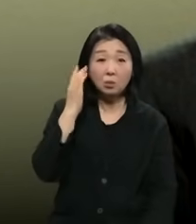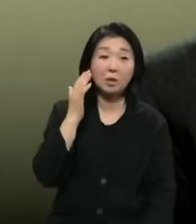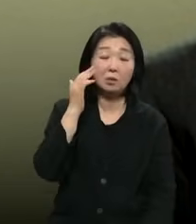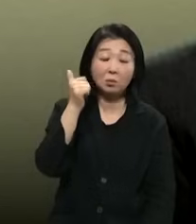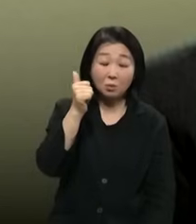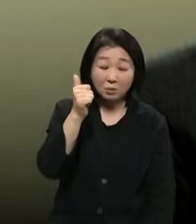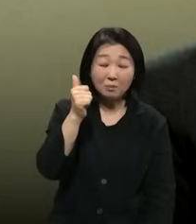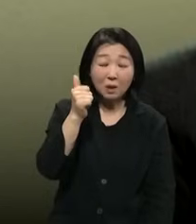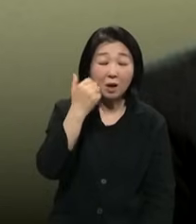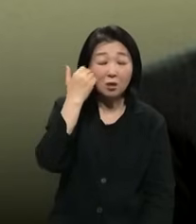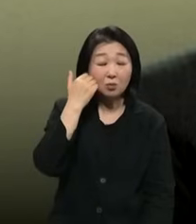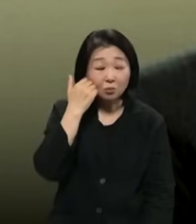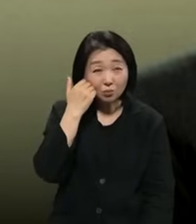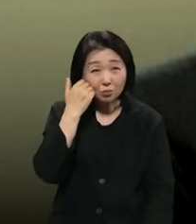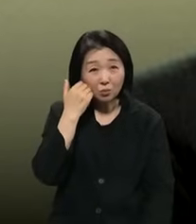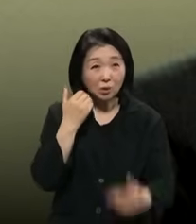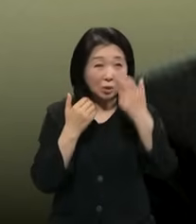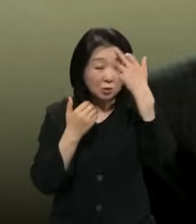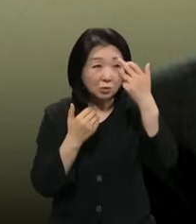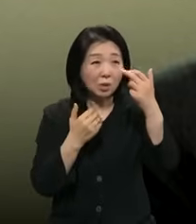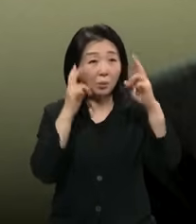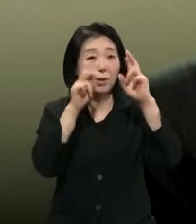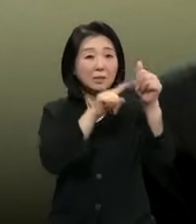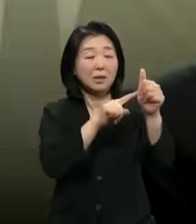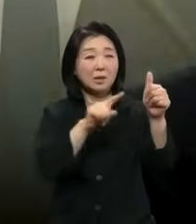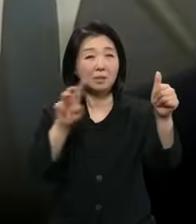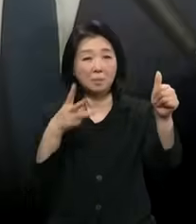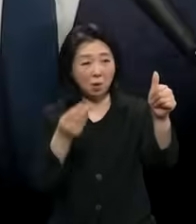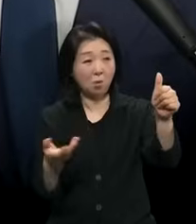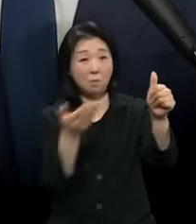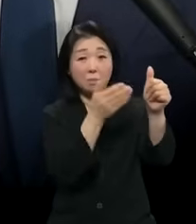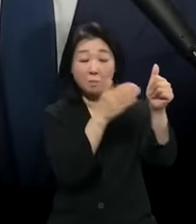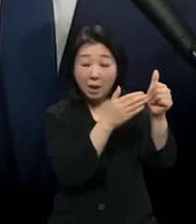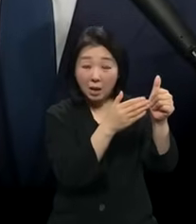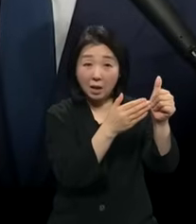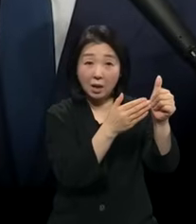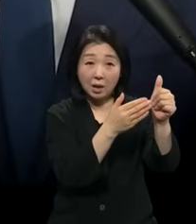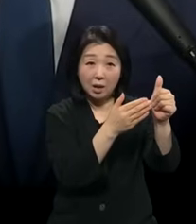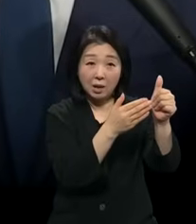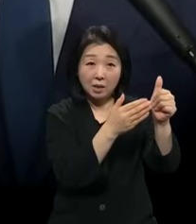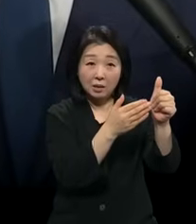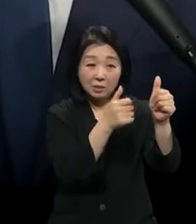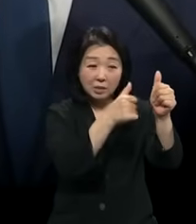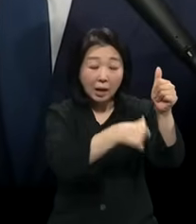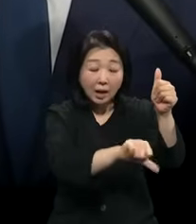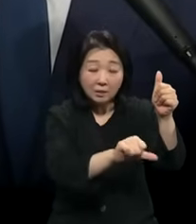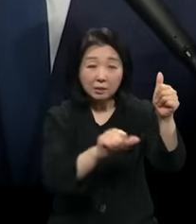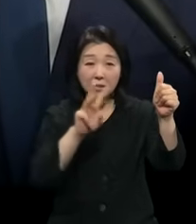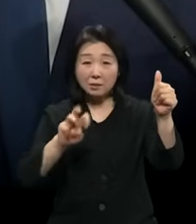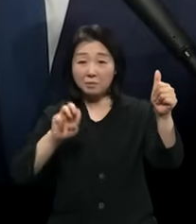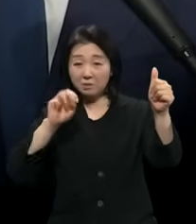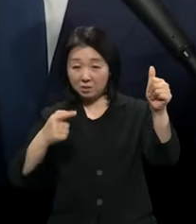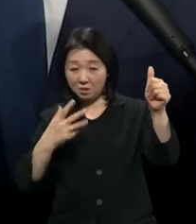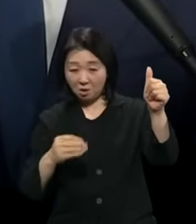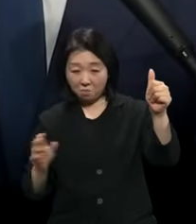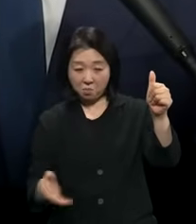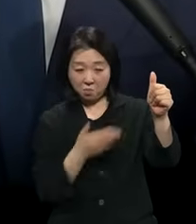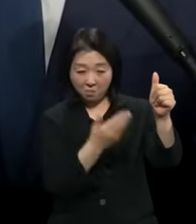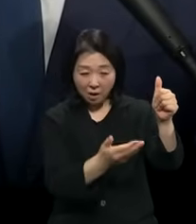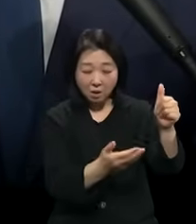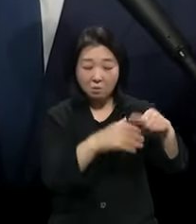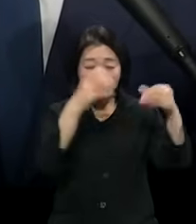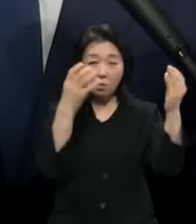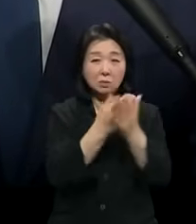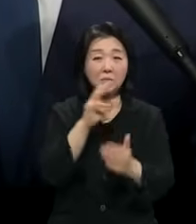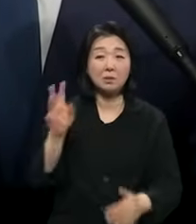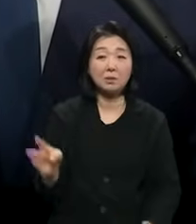사돈인 최종현 SK그룹 선대회장에게 300억 원을, 사위인 최태원 회장에겐 32억 원 등 모두 343억